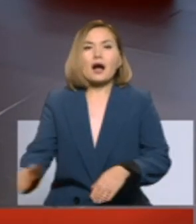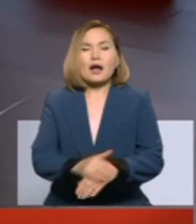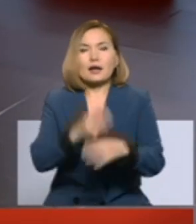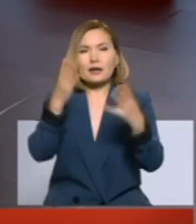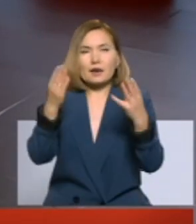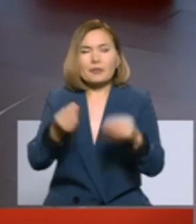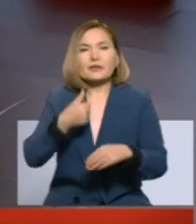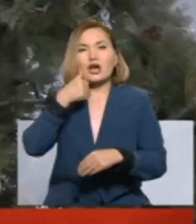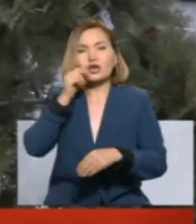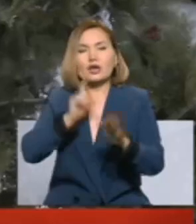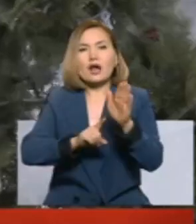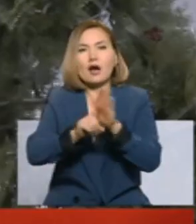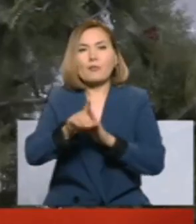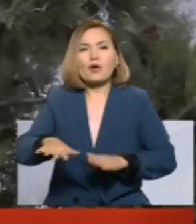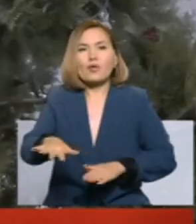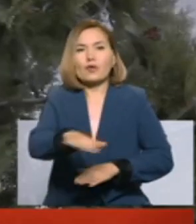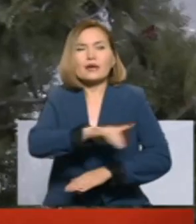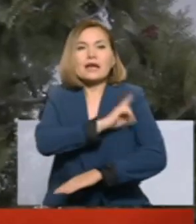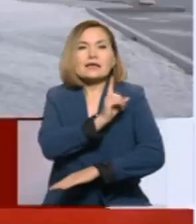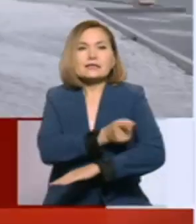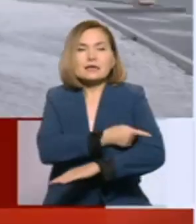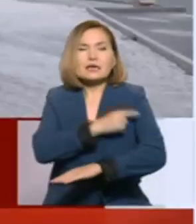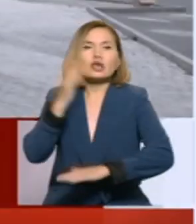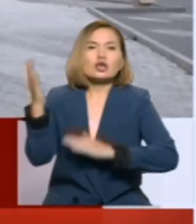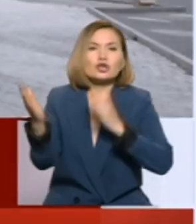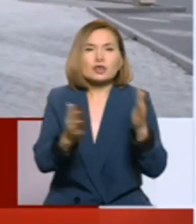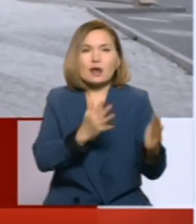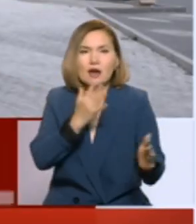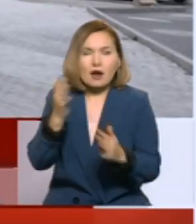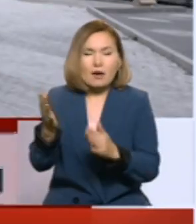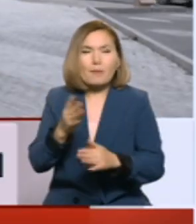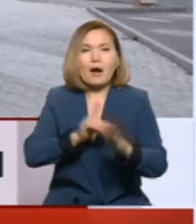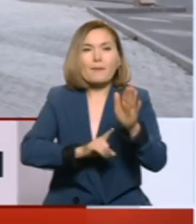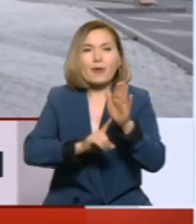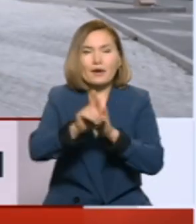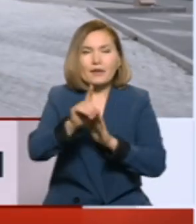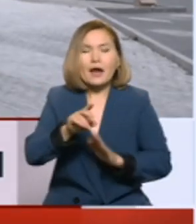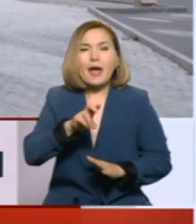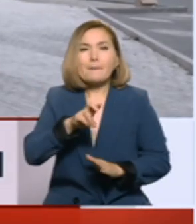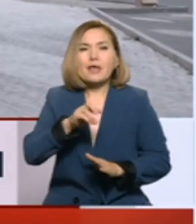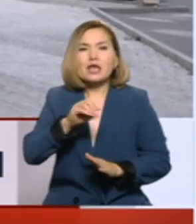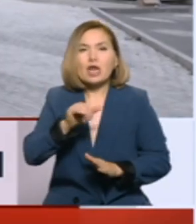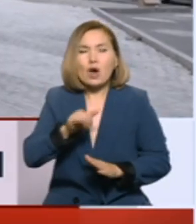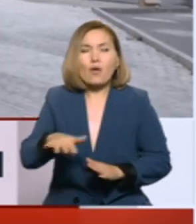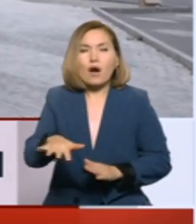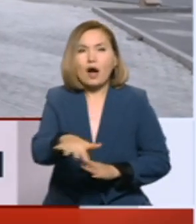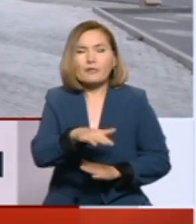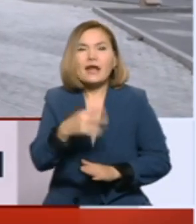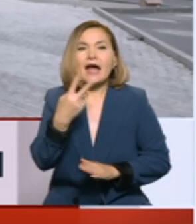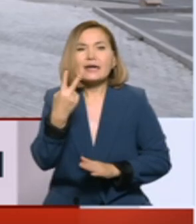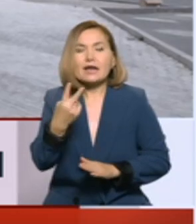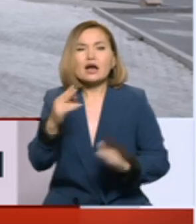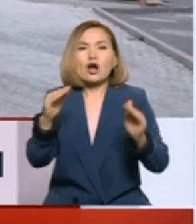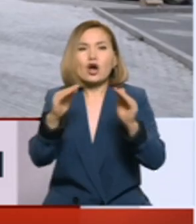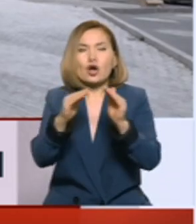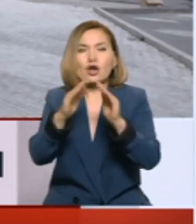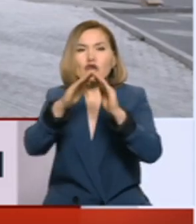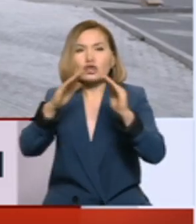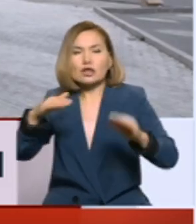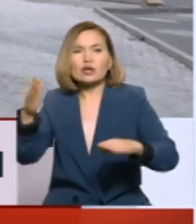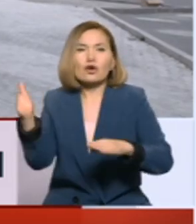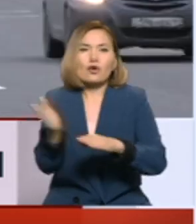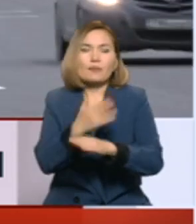Я кешелі бері өңірде қатты жел, дауылды желдің салдарынан Бейнеу ауданында екі бірде үйдің шатыры